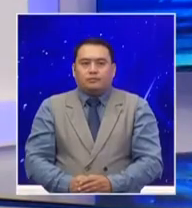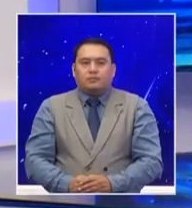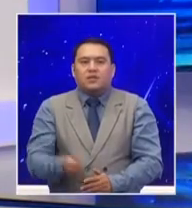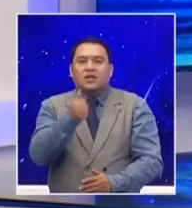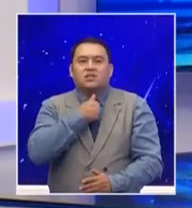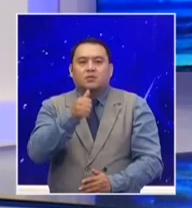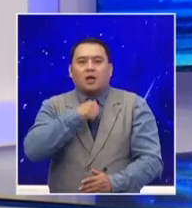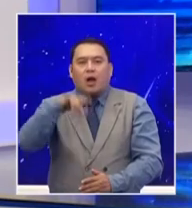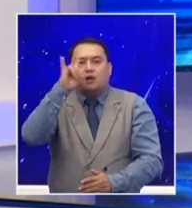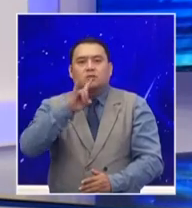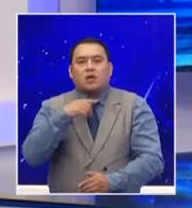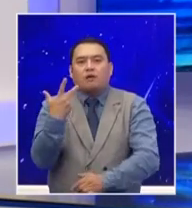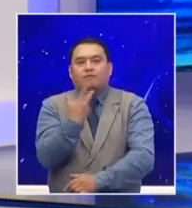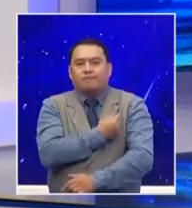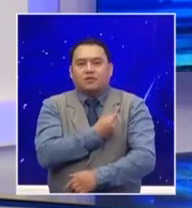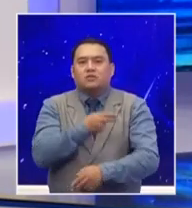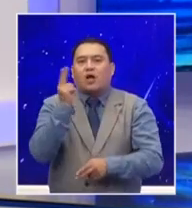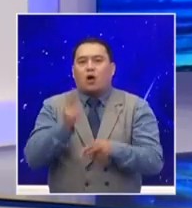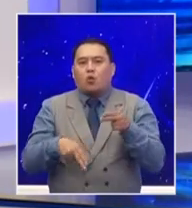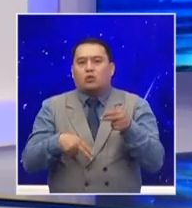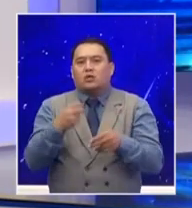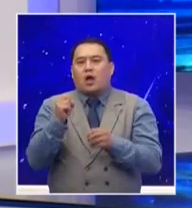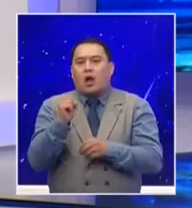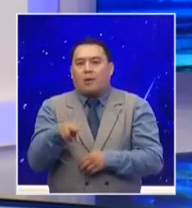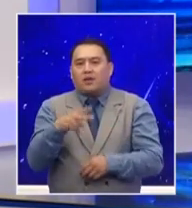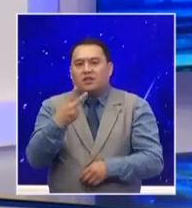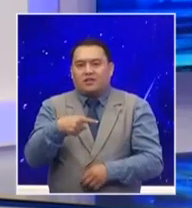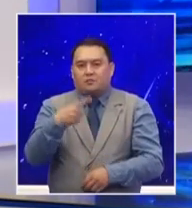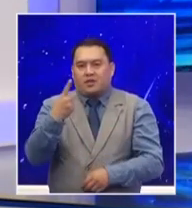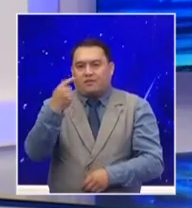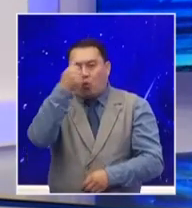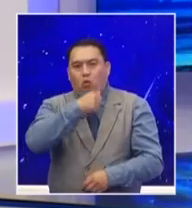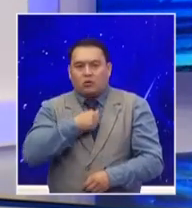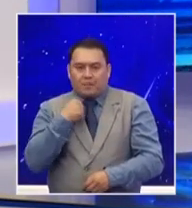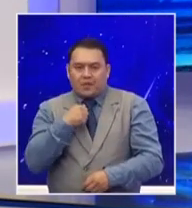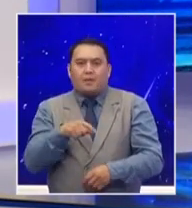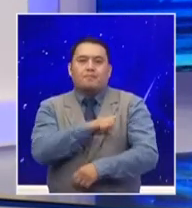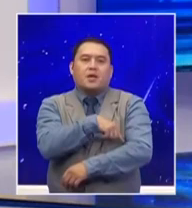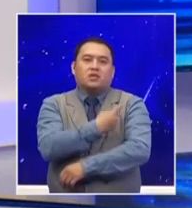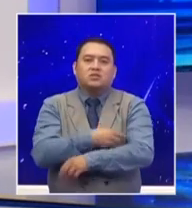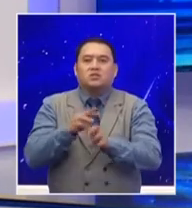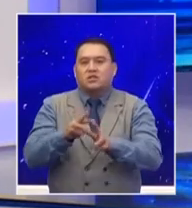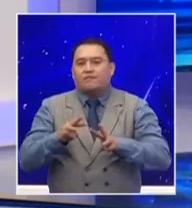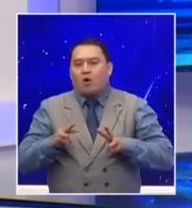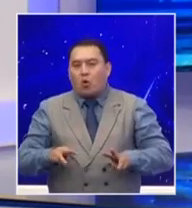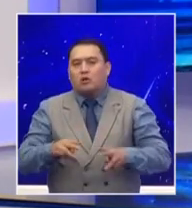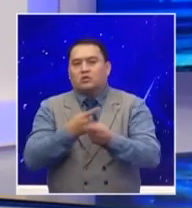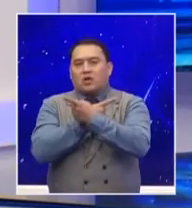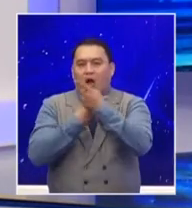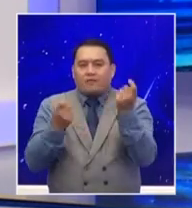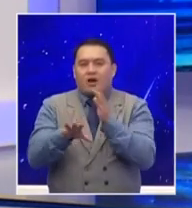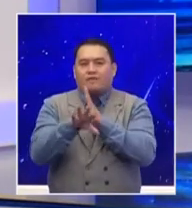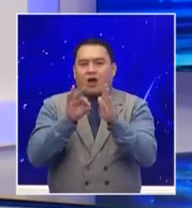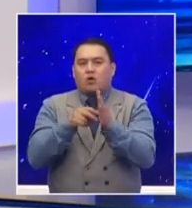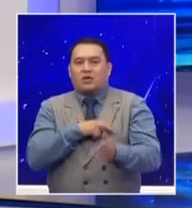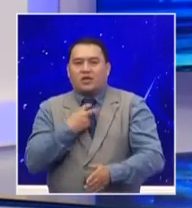Испытания казахстанской вакцины намерены закончить до конца апреля 2021 года. В Минздраве заявили, что уже определены